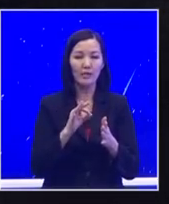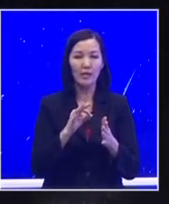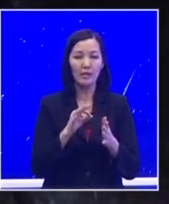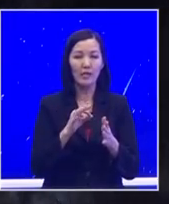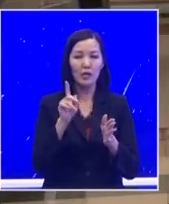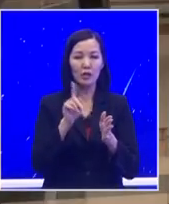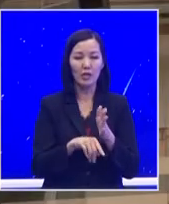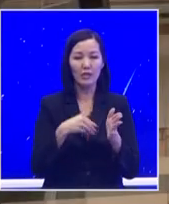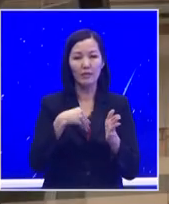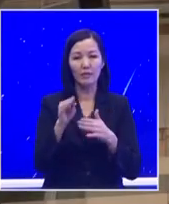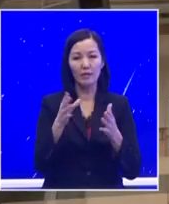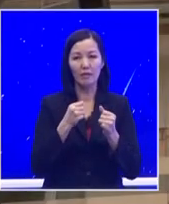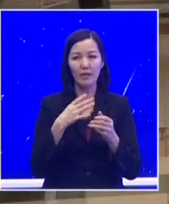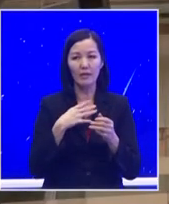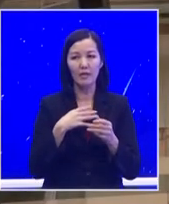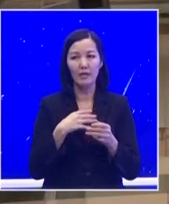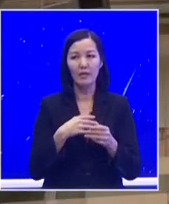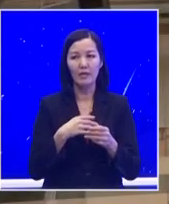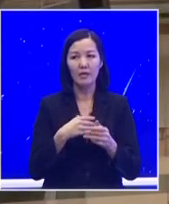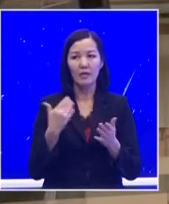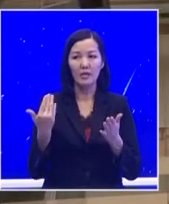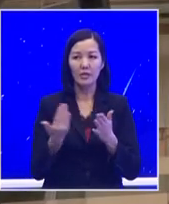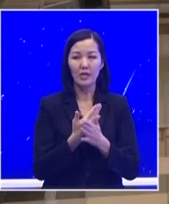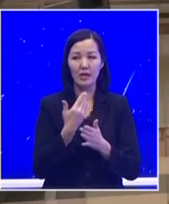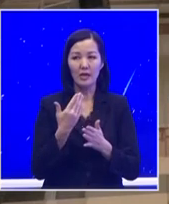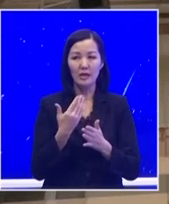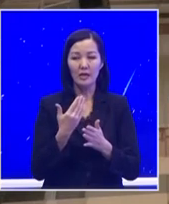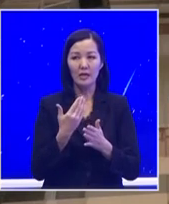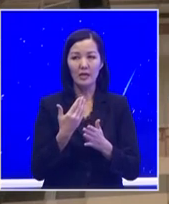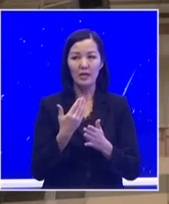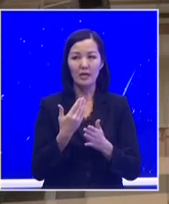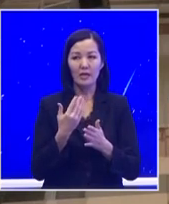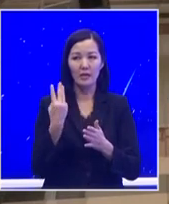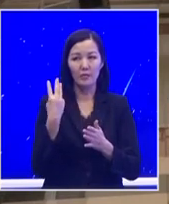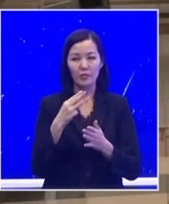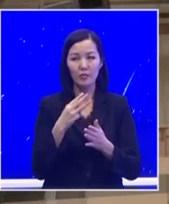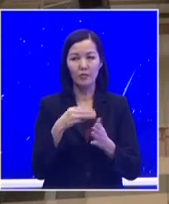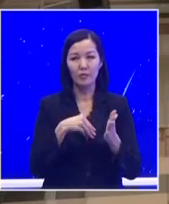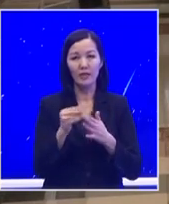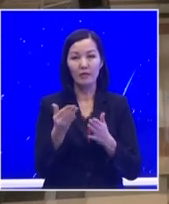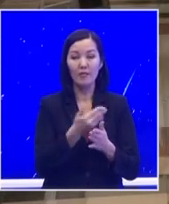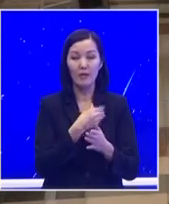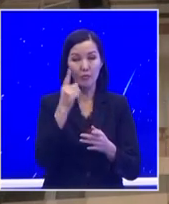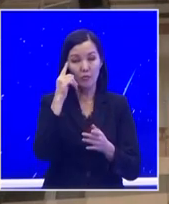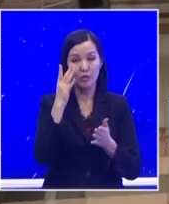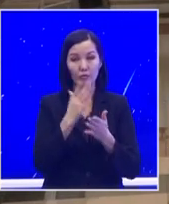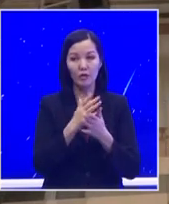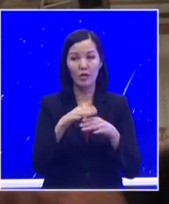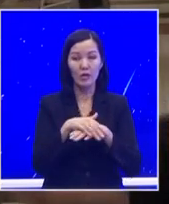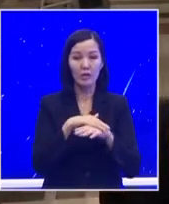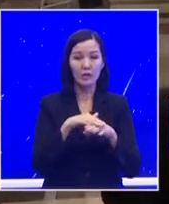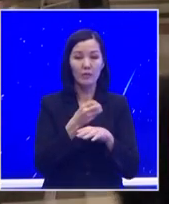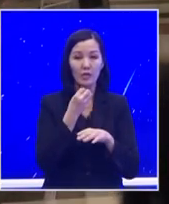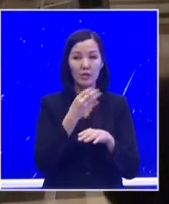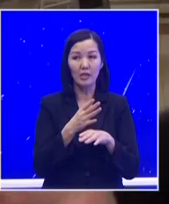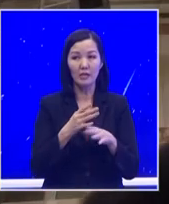сатып алды. Жаңаша ғой енді кішкене. Соны алам ба деп ойлап жүредім. Мынау жәрменке жақсы болды